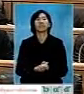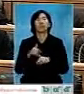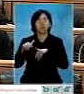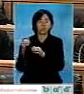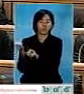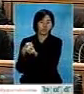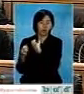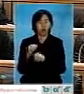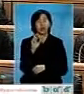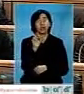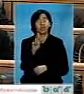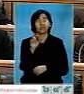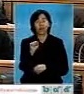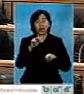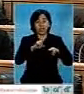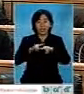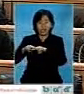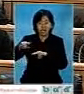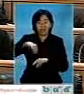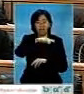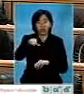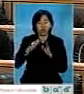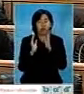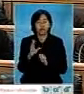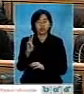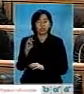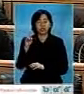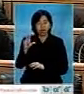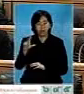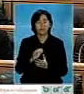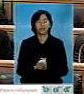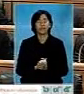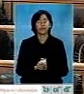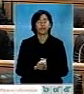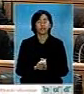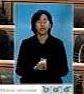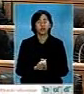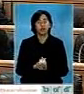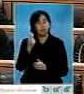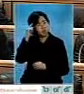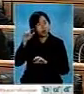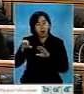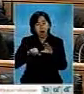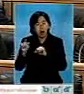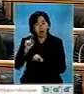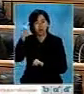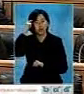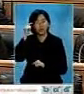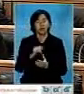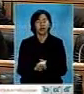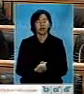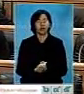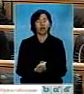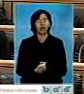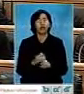สมาชิกรัฐสภานั่งอยู่นี่73คนมาจากการสรรหาไม่รู้มาอย่างไรเหมือนเป็น